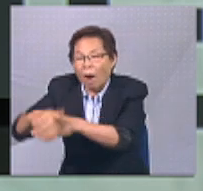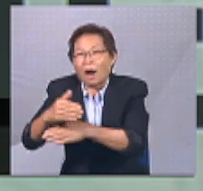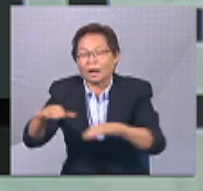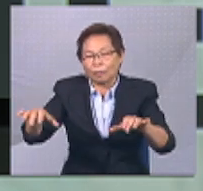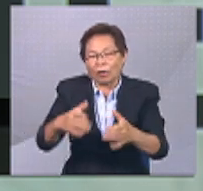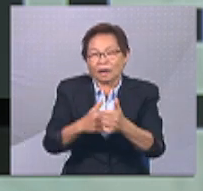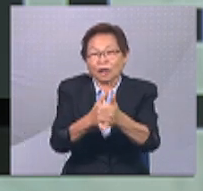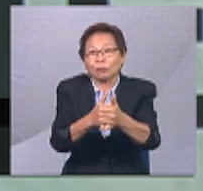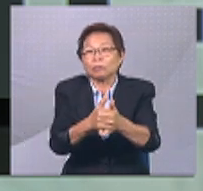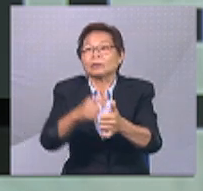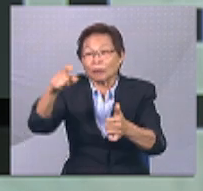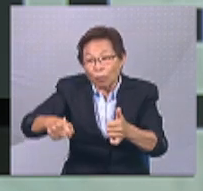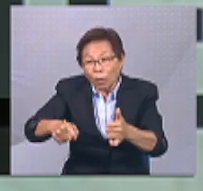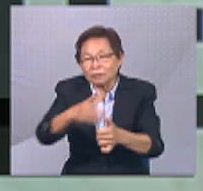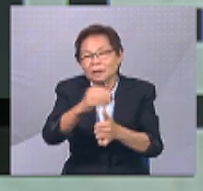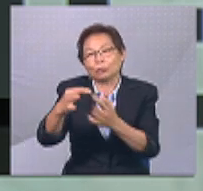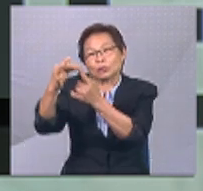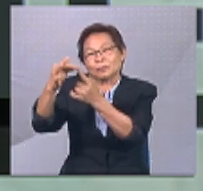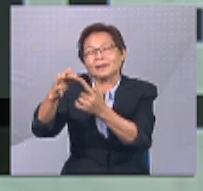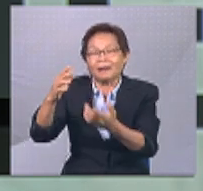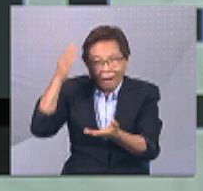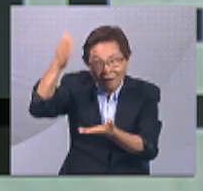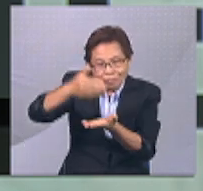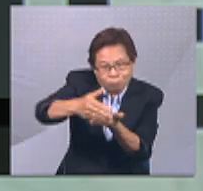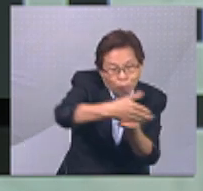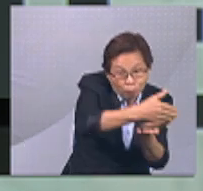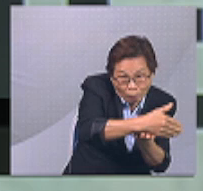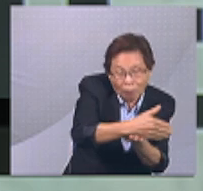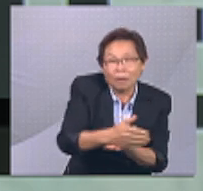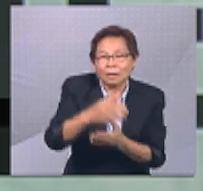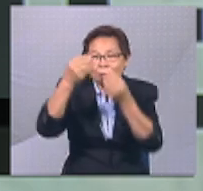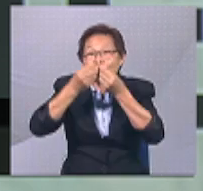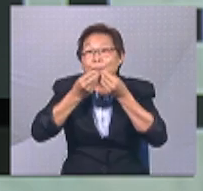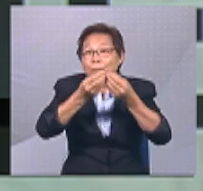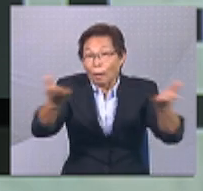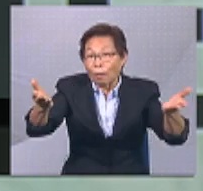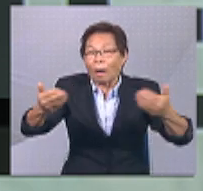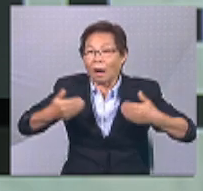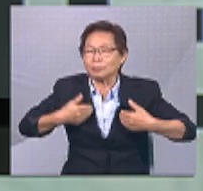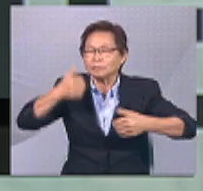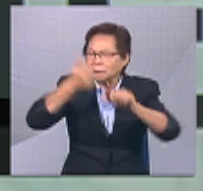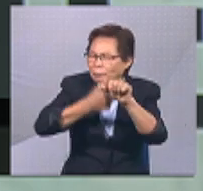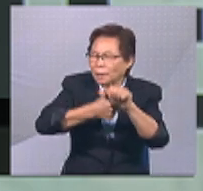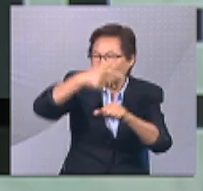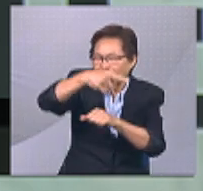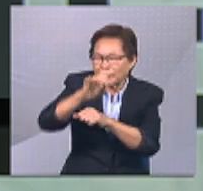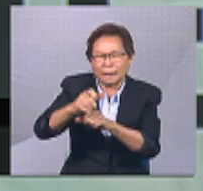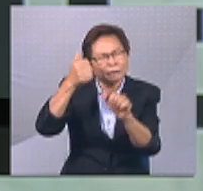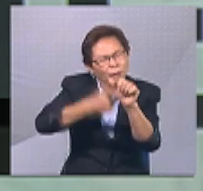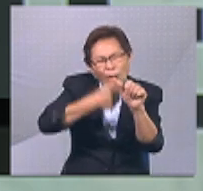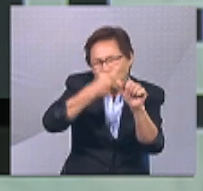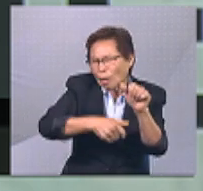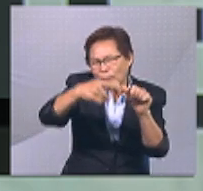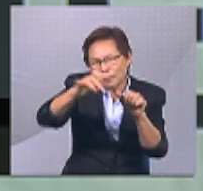mengikut keperluan dan keutamaan. Adalah dimaklumkan juga bahawa setiap jenis PPE perlu